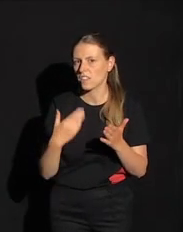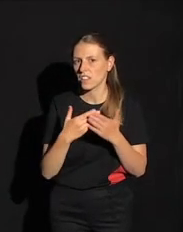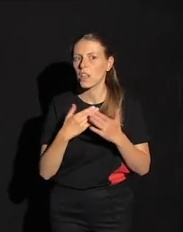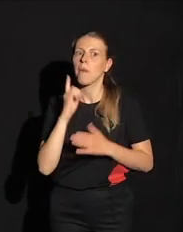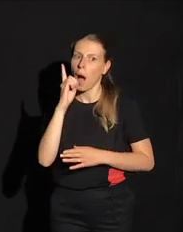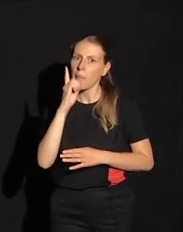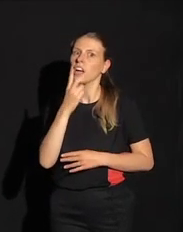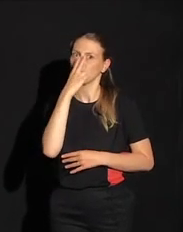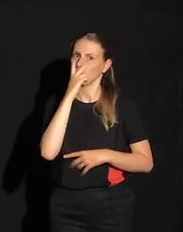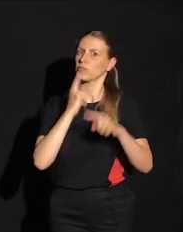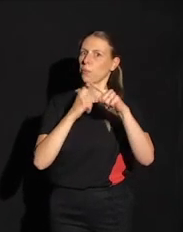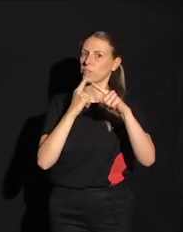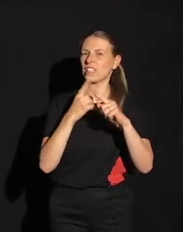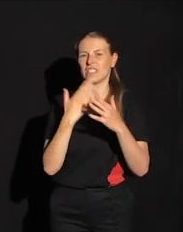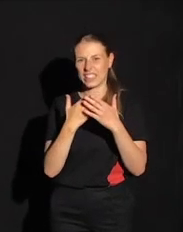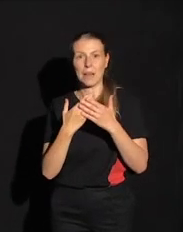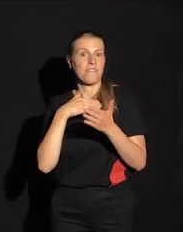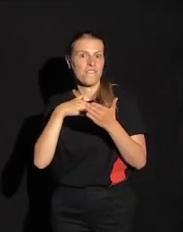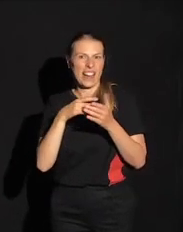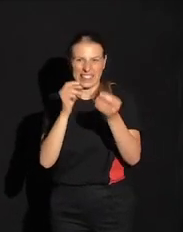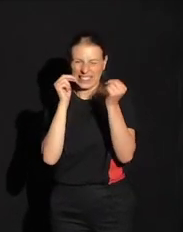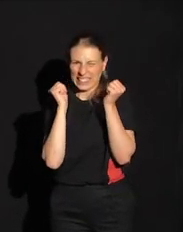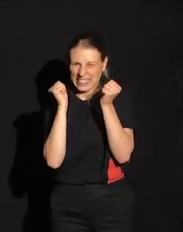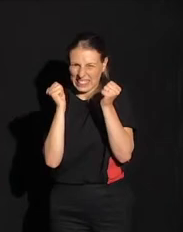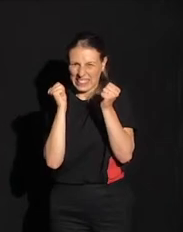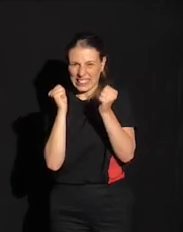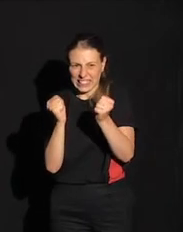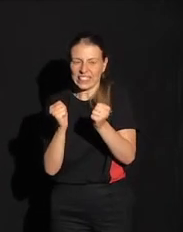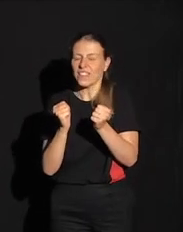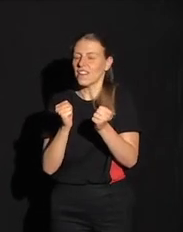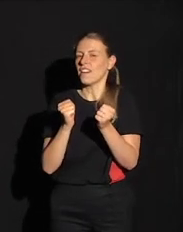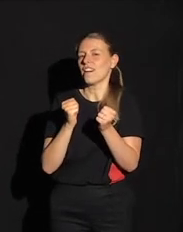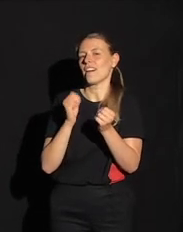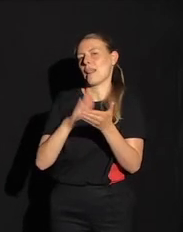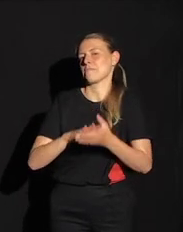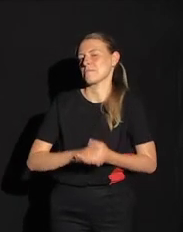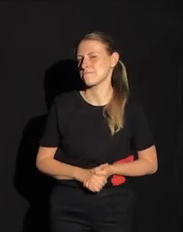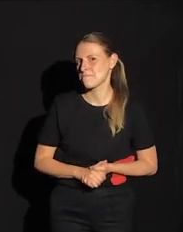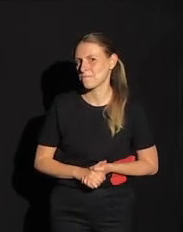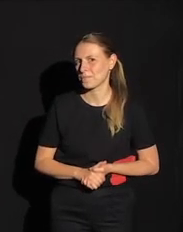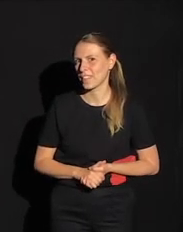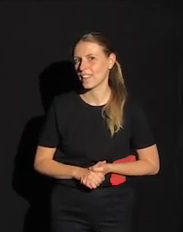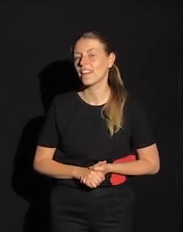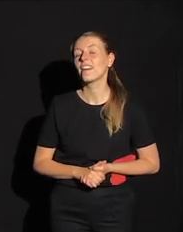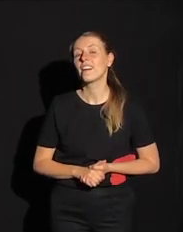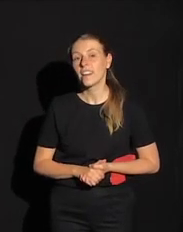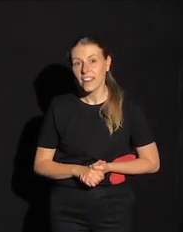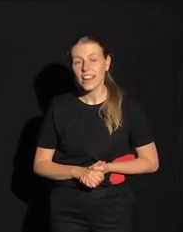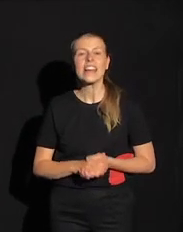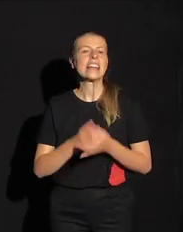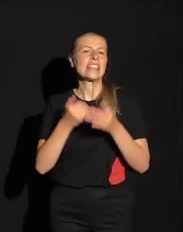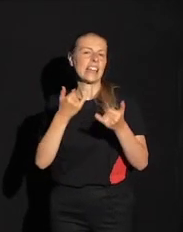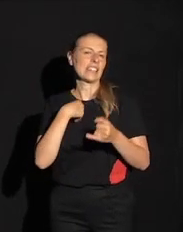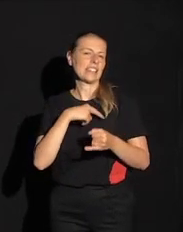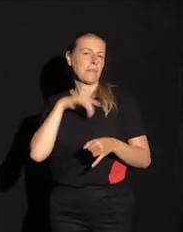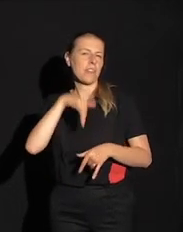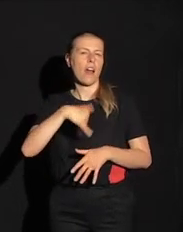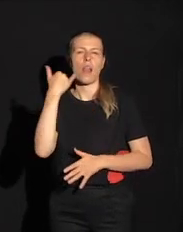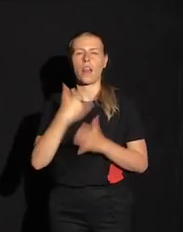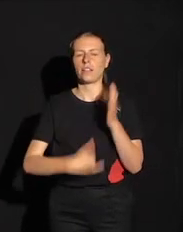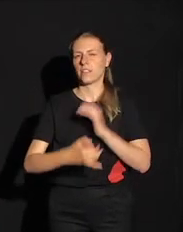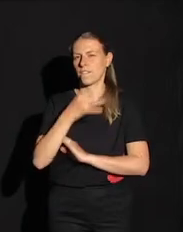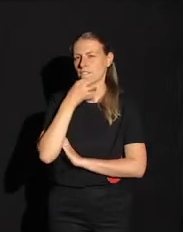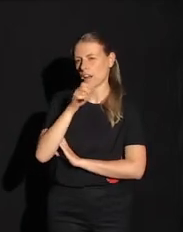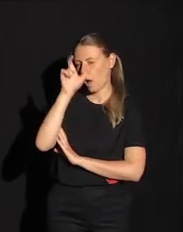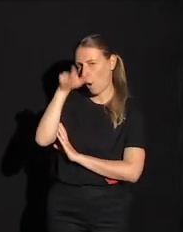gar nicht stattfinden. Also wir drücken den Theaterformen auch ganz fest die Daumen, dass das klappt. Jetzt noch eine letzte Frage an Stefan. Wie findest